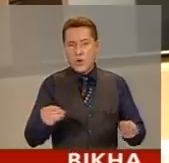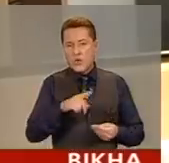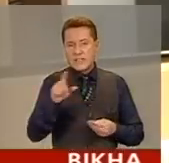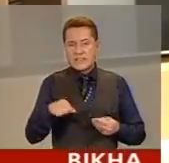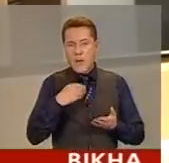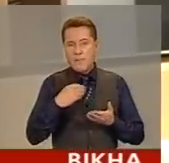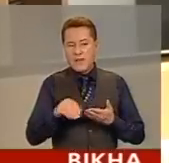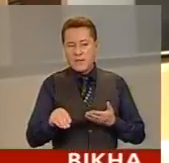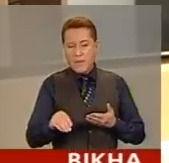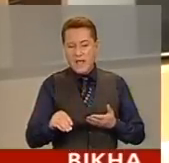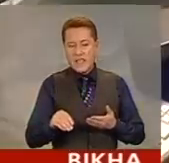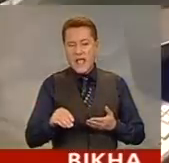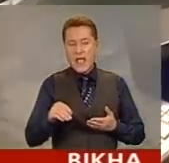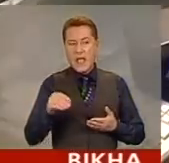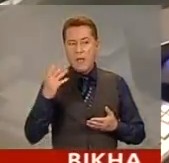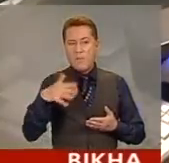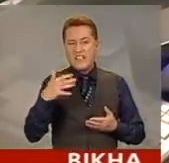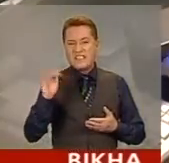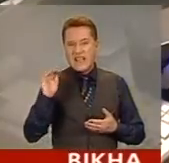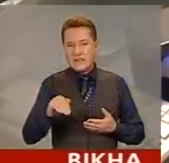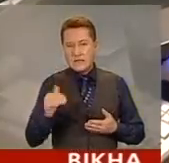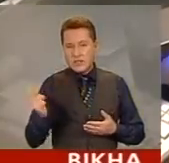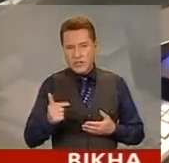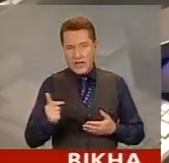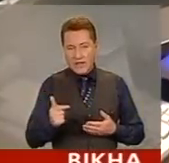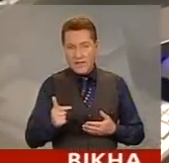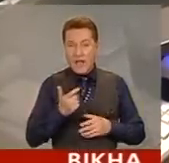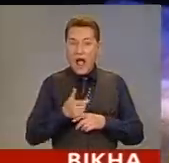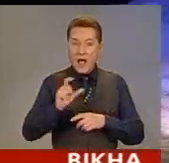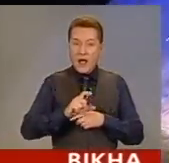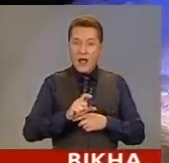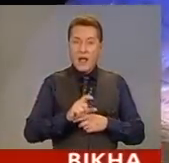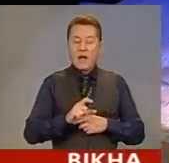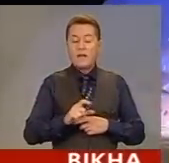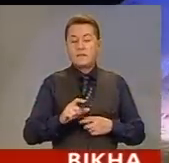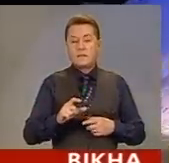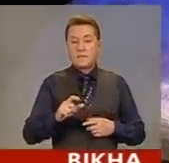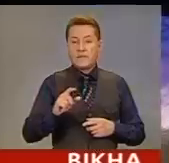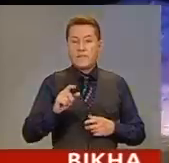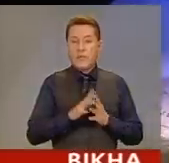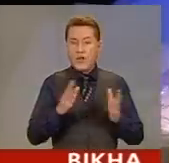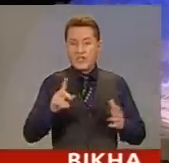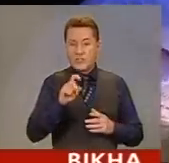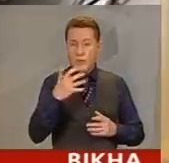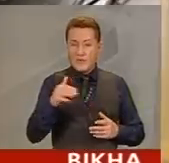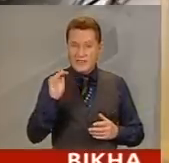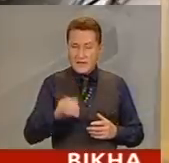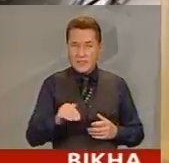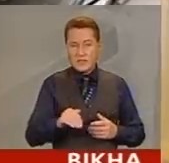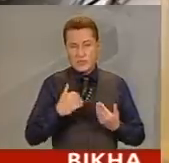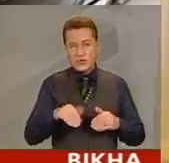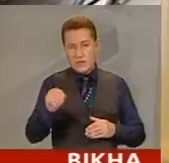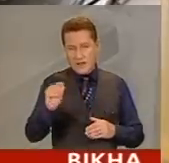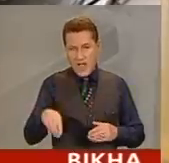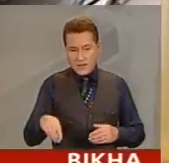придбання, що не дорожче за 50 тисяч гривень. Зараз ліміт складає 150 тисяч. Таке пропонування пояснюють